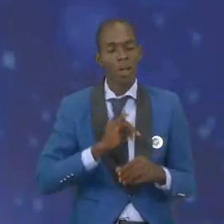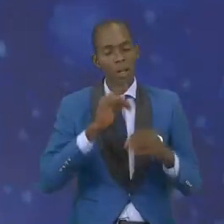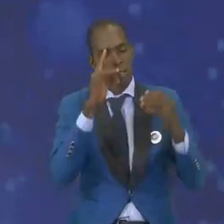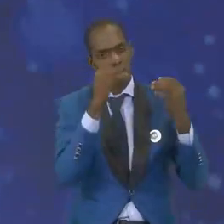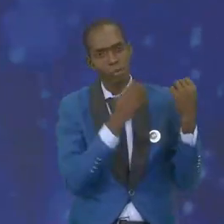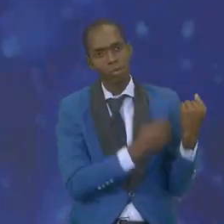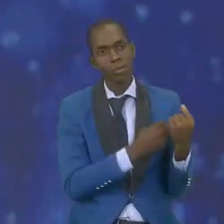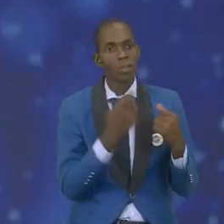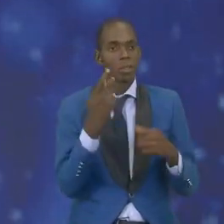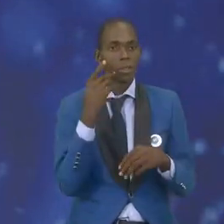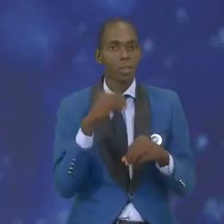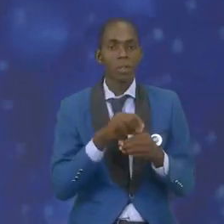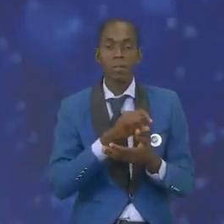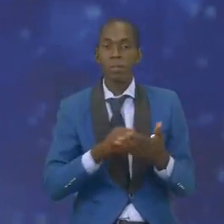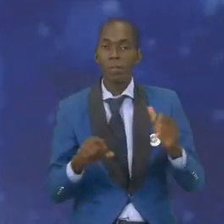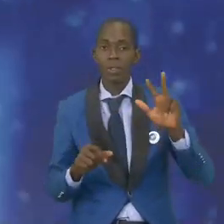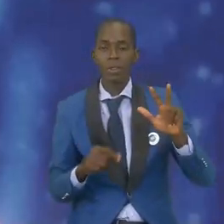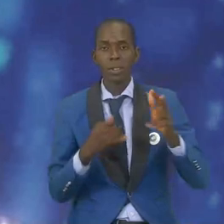confie.